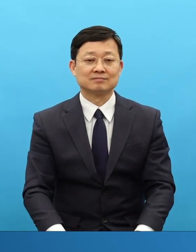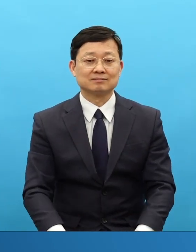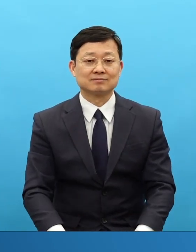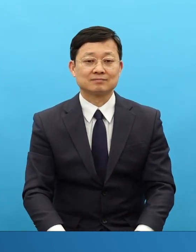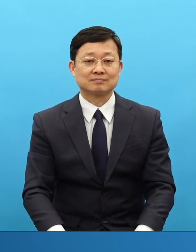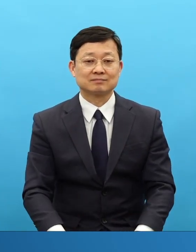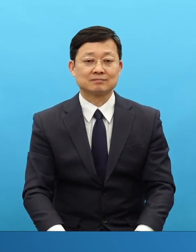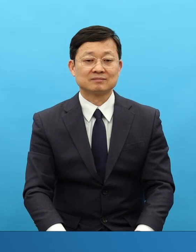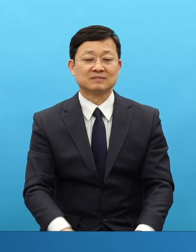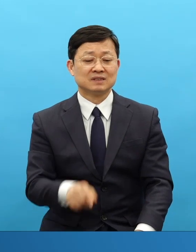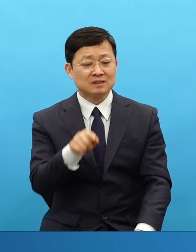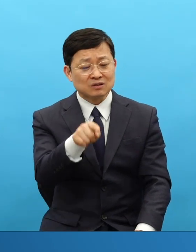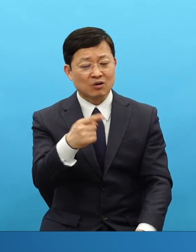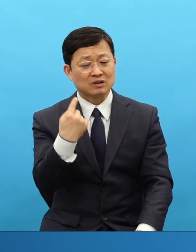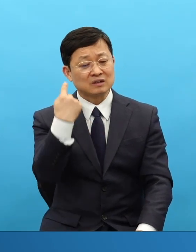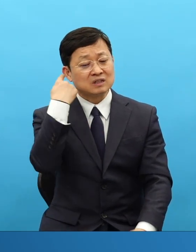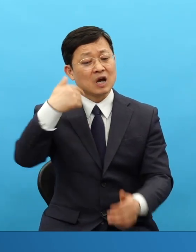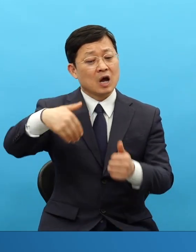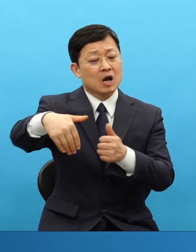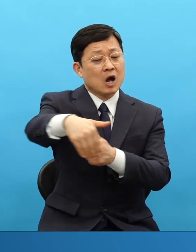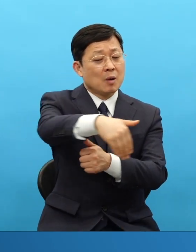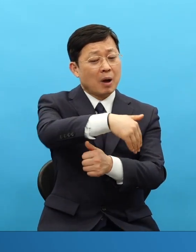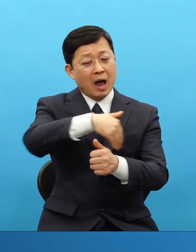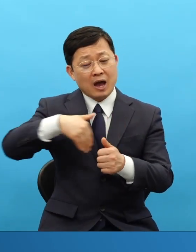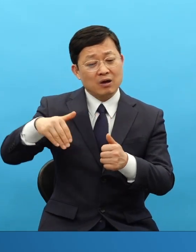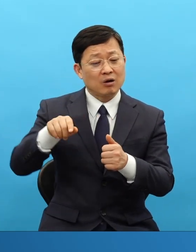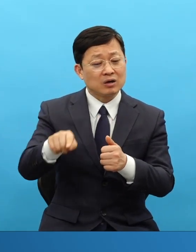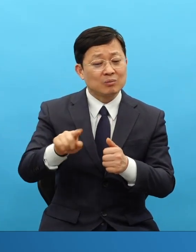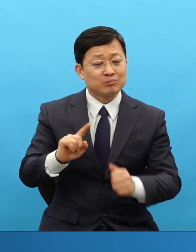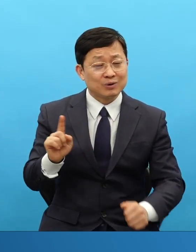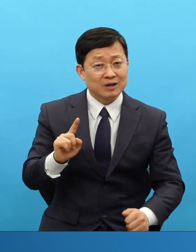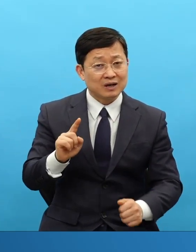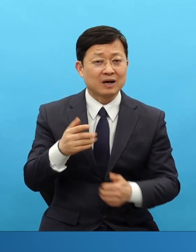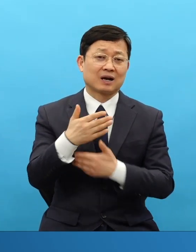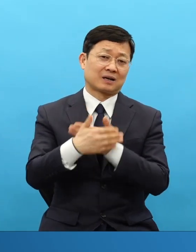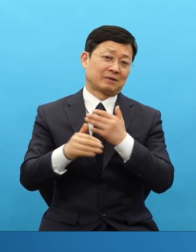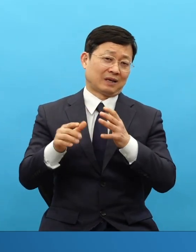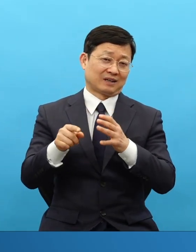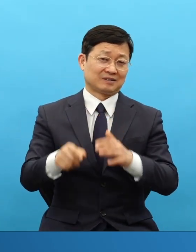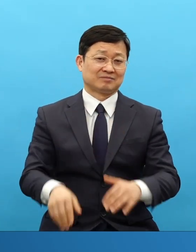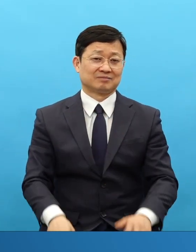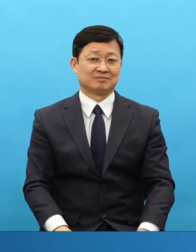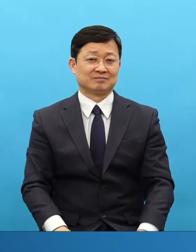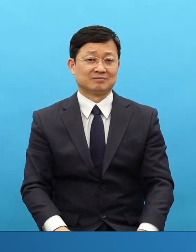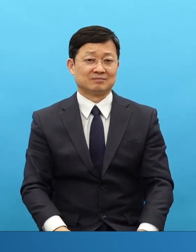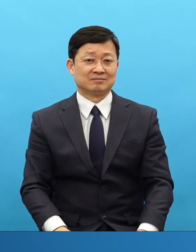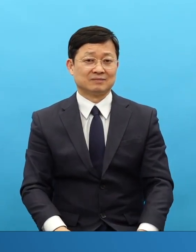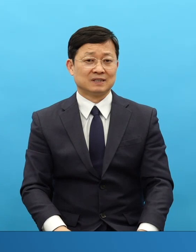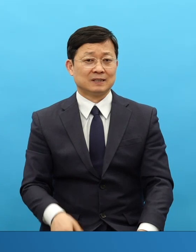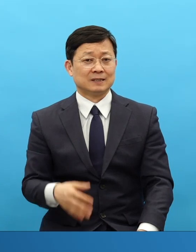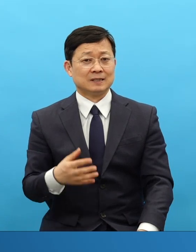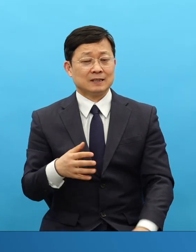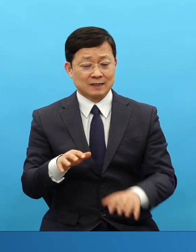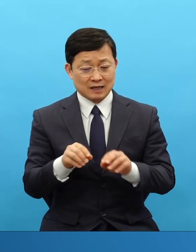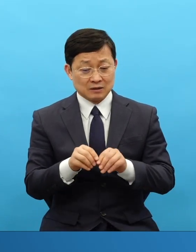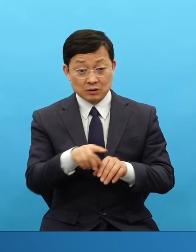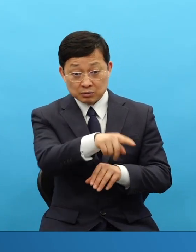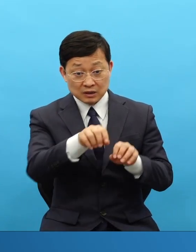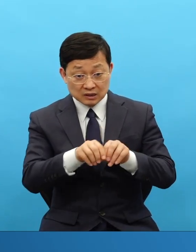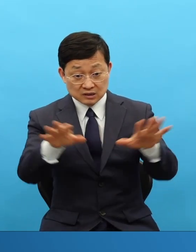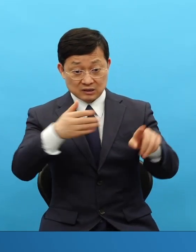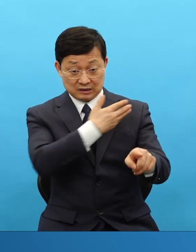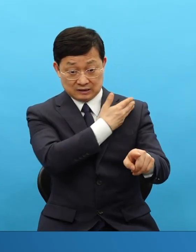배경 얘기인거요 이것을 여러분은 이동하는 사람들이에요 이게 흩어진 자들이에요